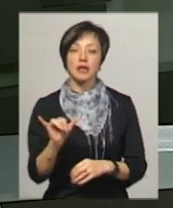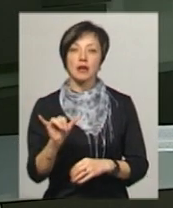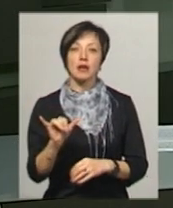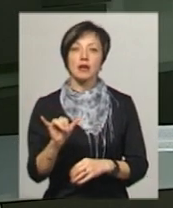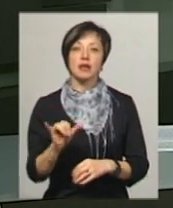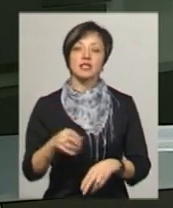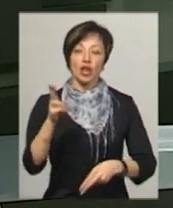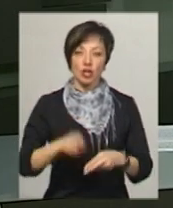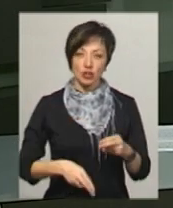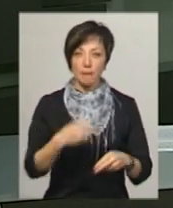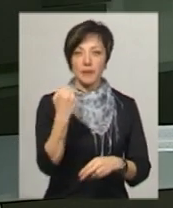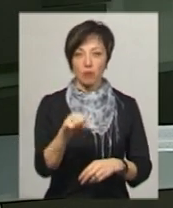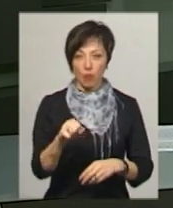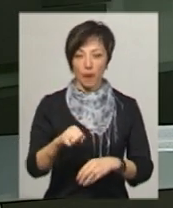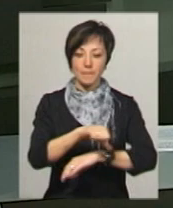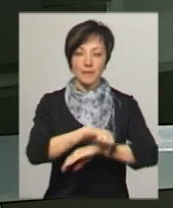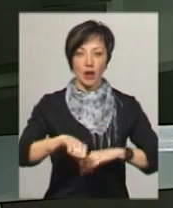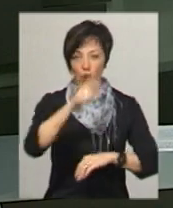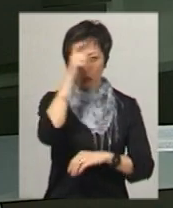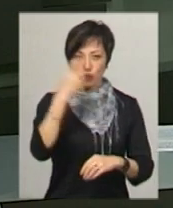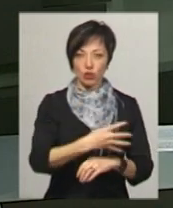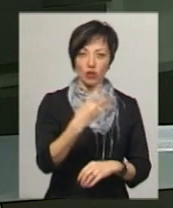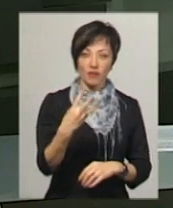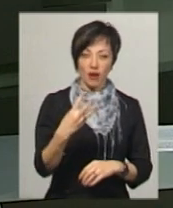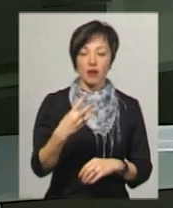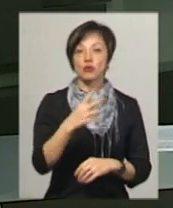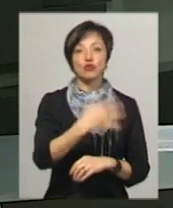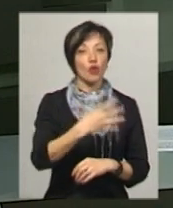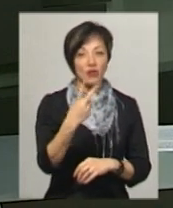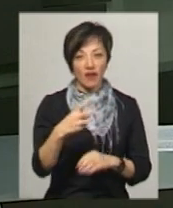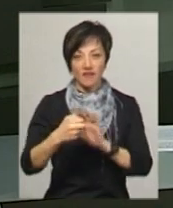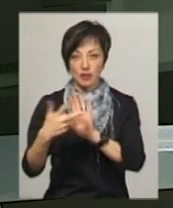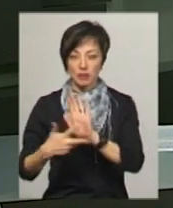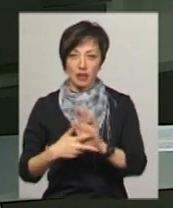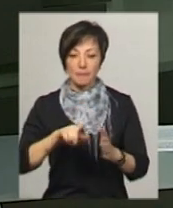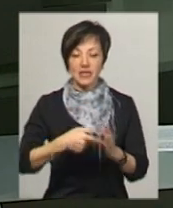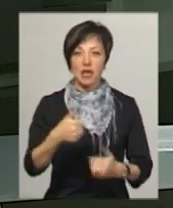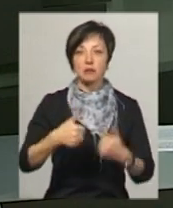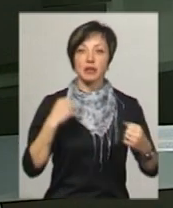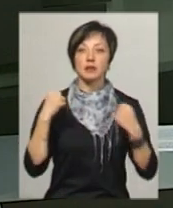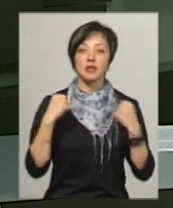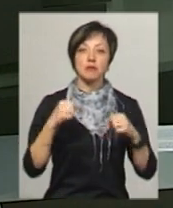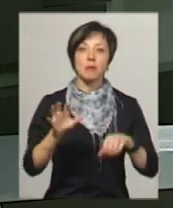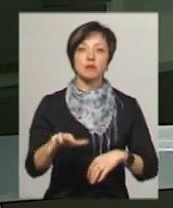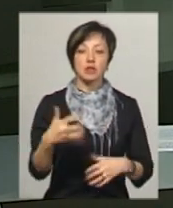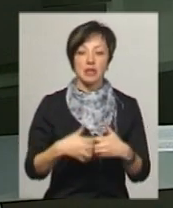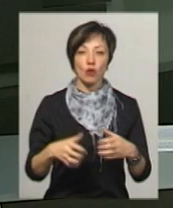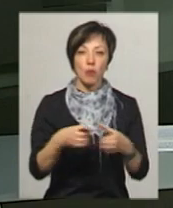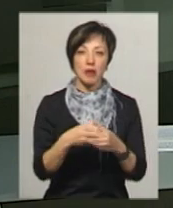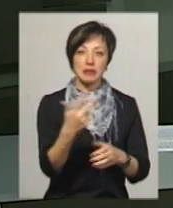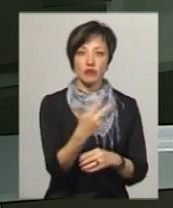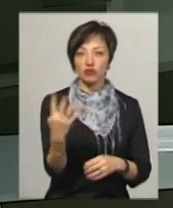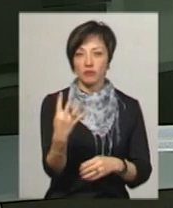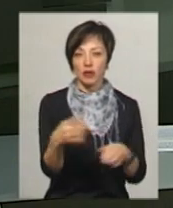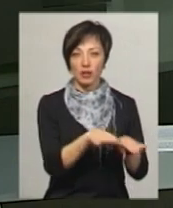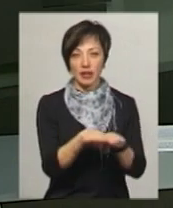університету закінчився перемогою прикордонників 42-18. Нагадаю, міська спартакіада з баскетболу серед команд